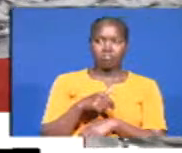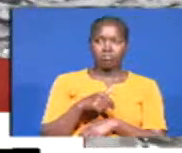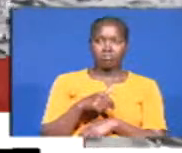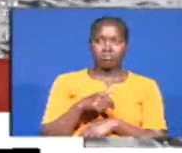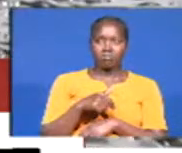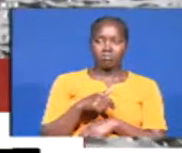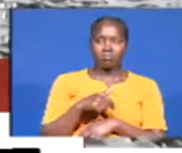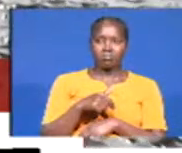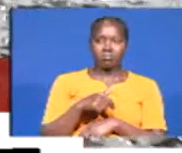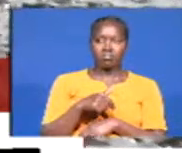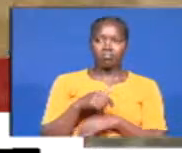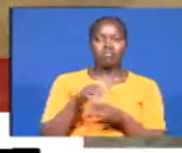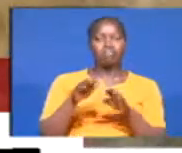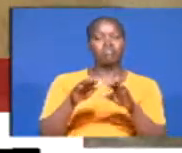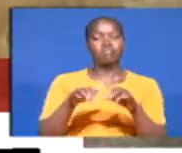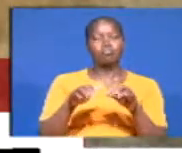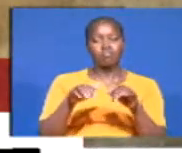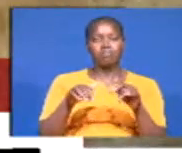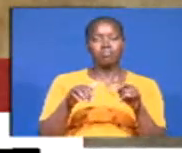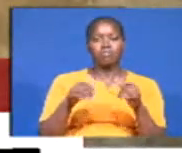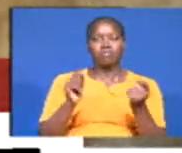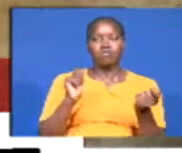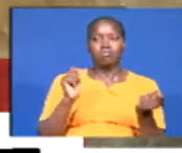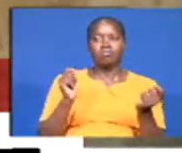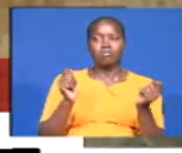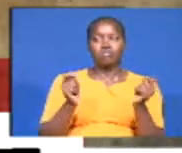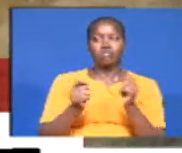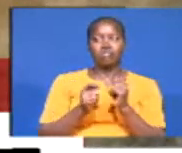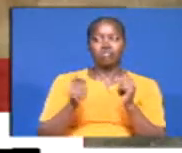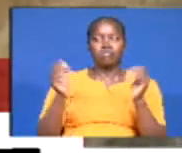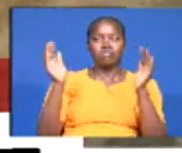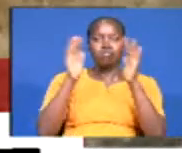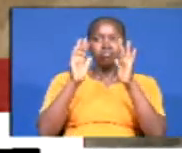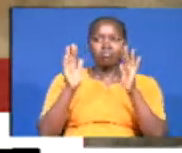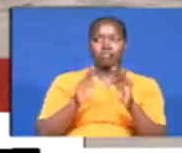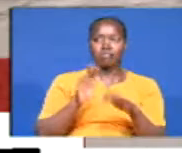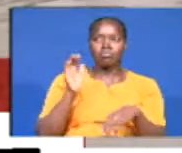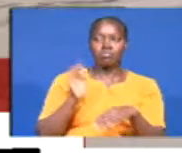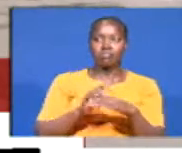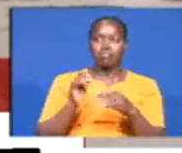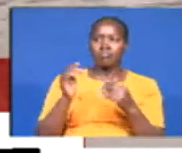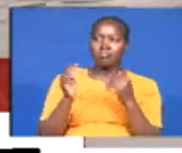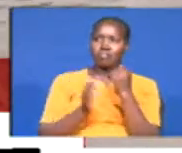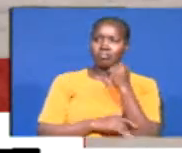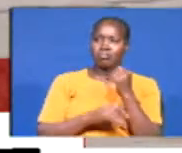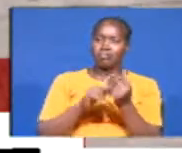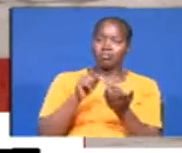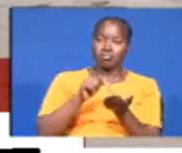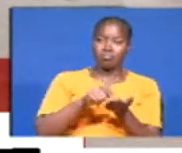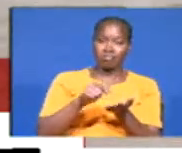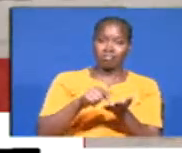Wizara ya Kilimo imesema mabadiliko hayo ya hali ya hewa yataathiri vibaya upanzi wa mimea na